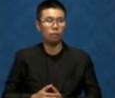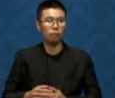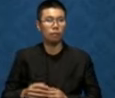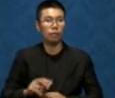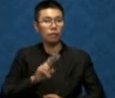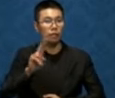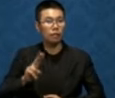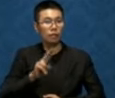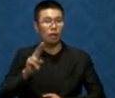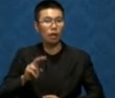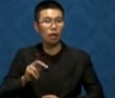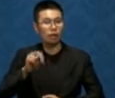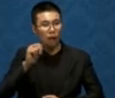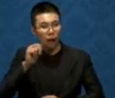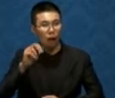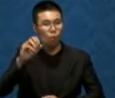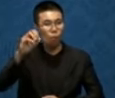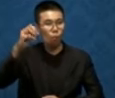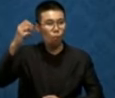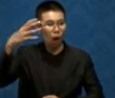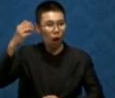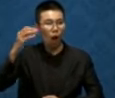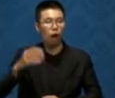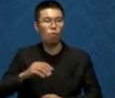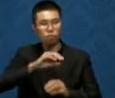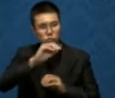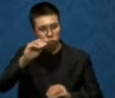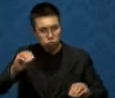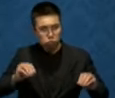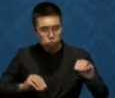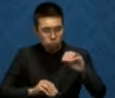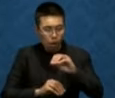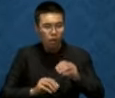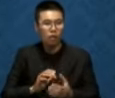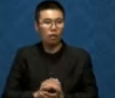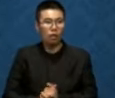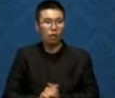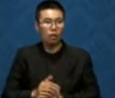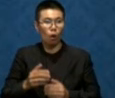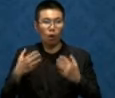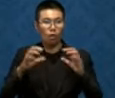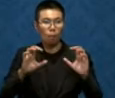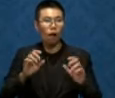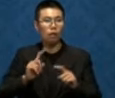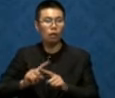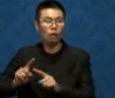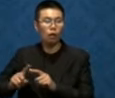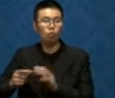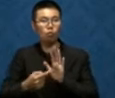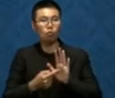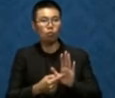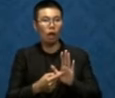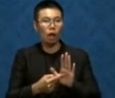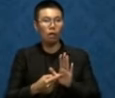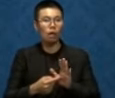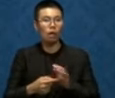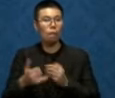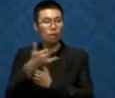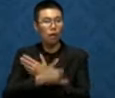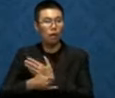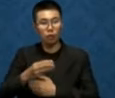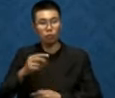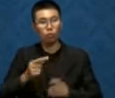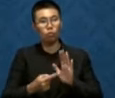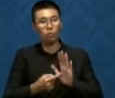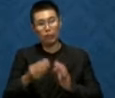เทรนของโลกสมัยใหม่นะครับที่ทุกรัฐต้องการที่จะให้เกิดขึ้นถ้าเราไปดูตัวอย่างของต่างประเทศนะครับอ่าญี่ปุ่น